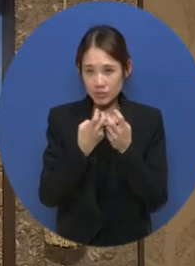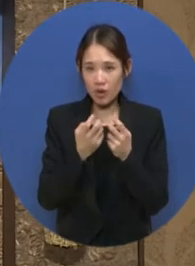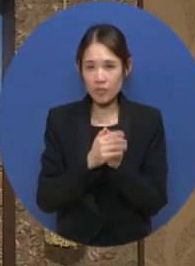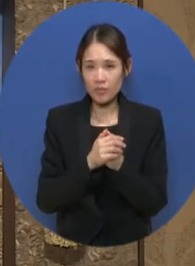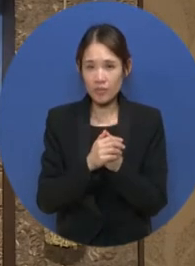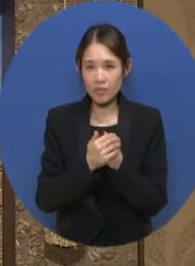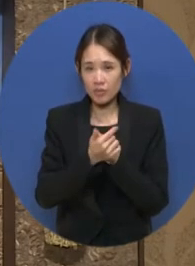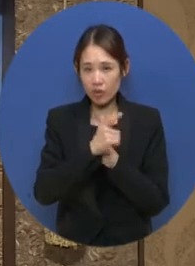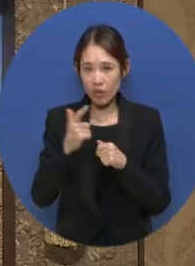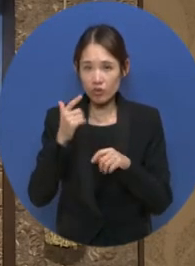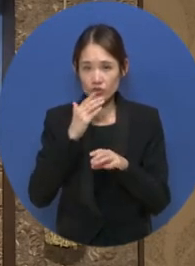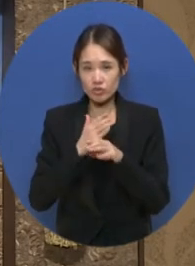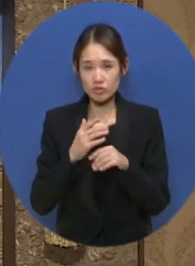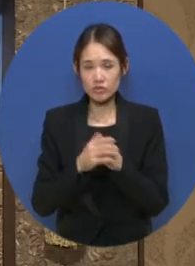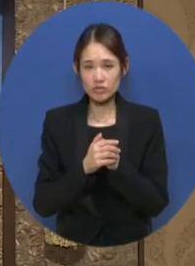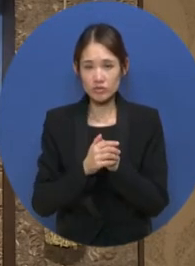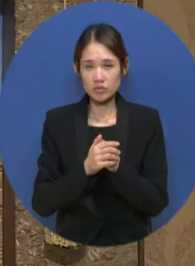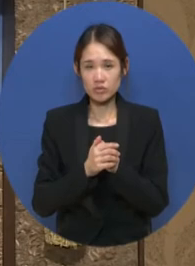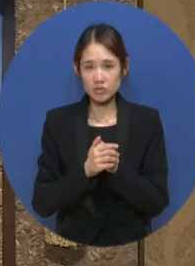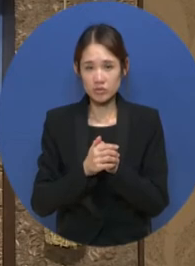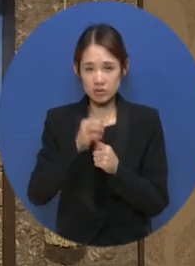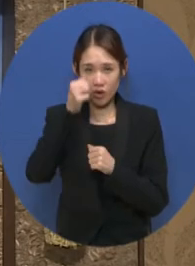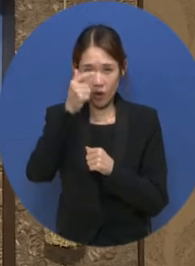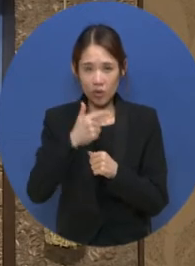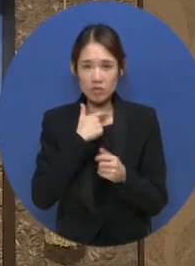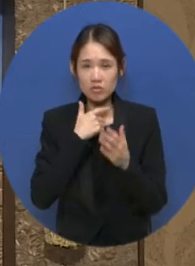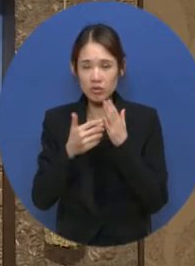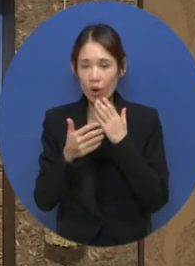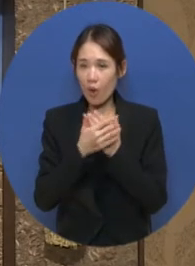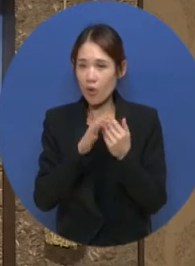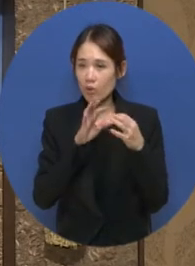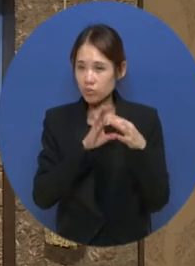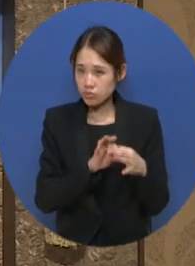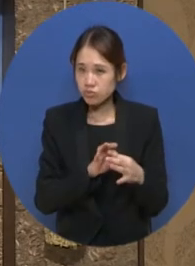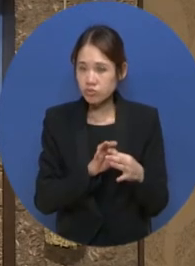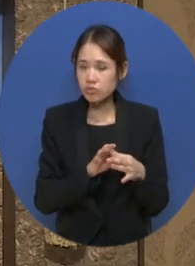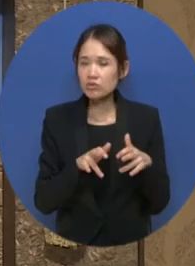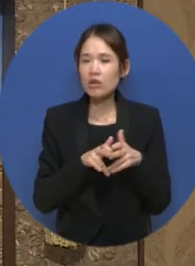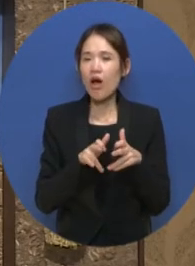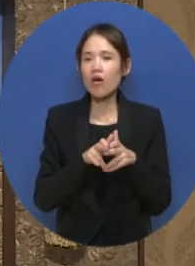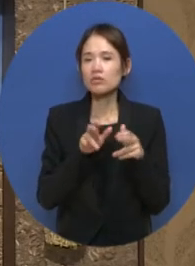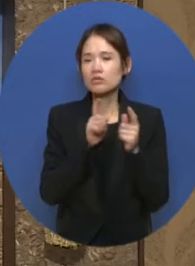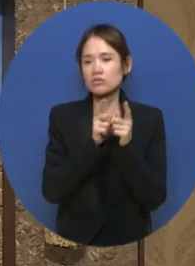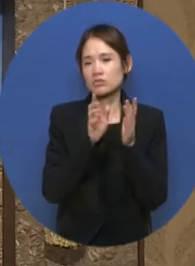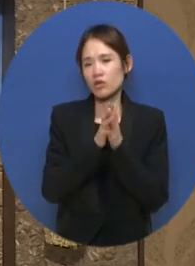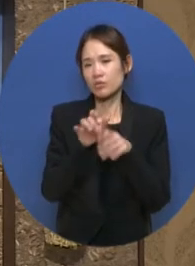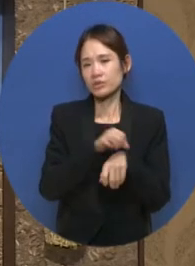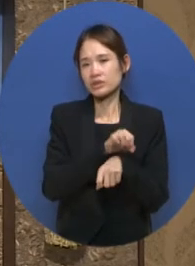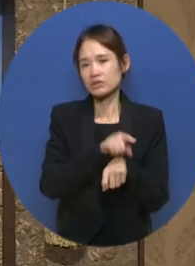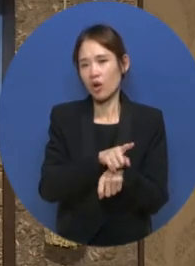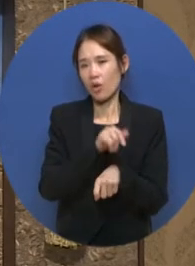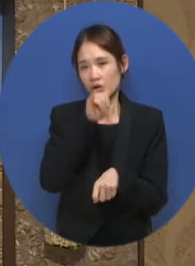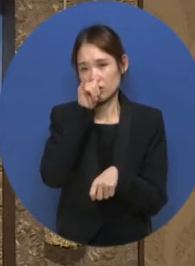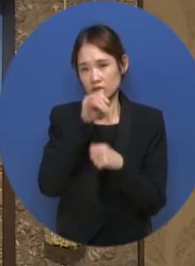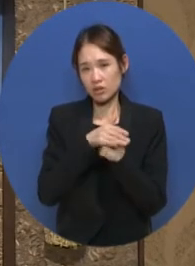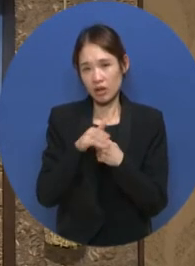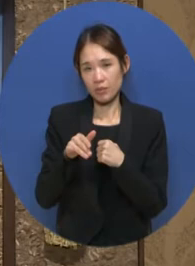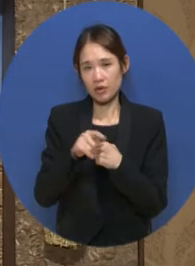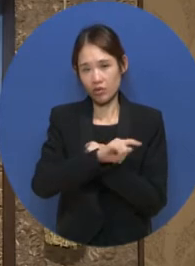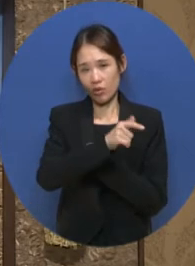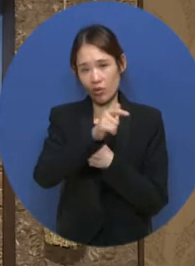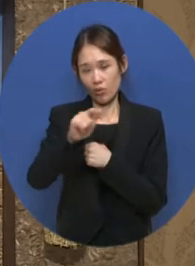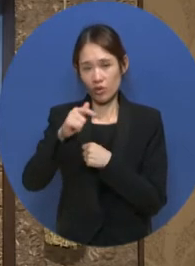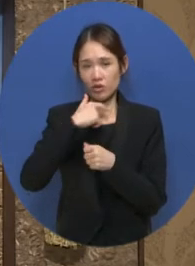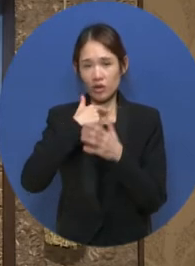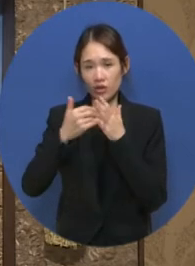하고 있고 또 이런 여러가지 이제 경험적인 부분 역시 장애 당사자도 여러 특성들이 있기 때문에 이런 부분들에 대한